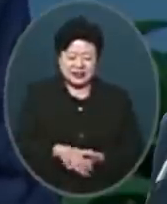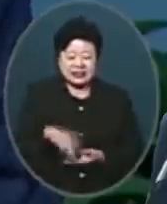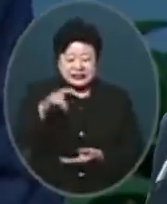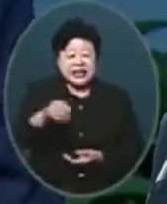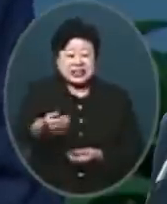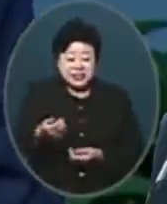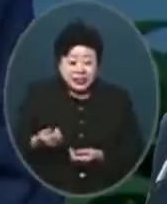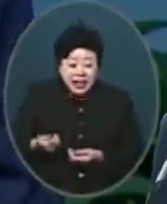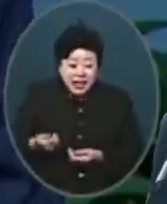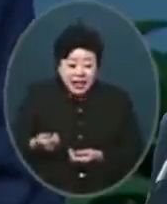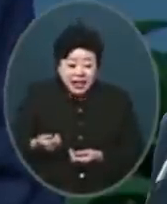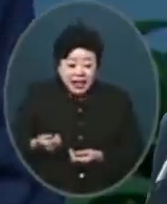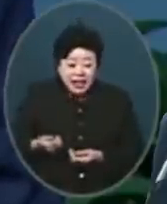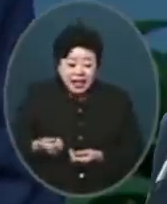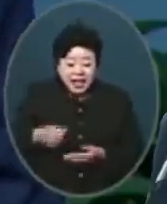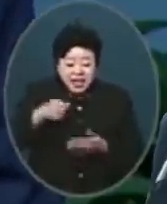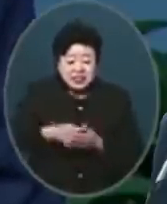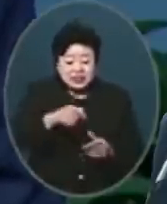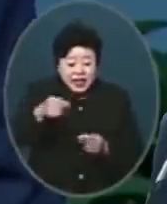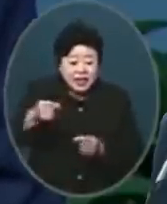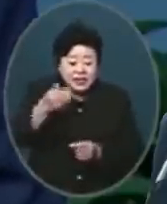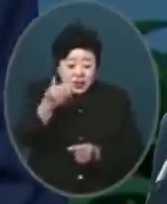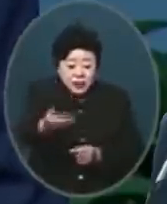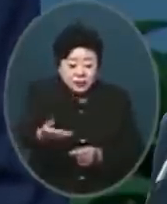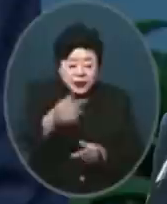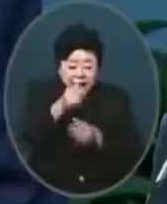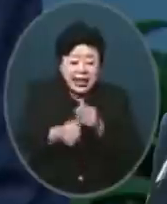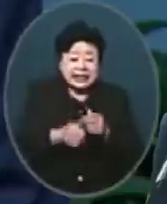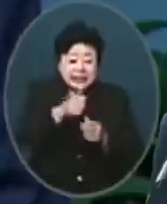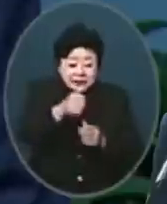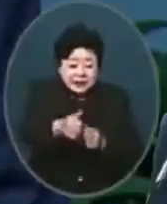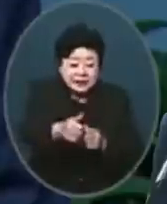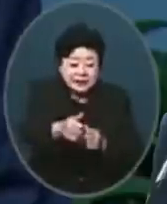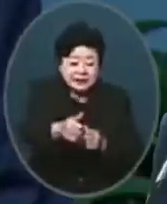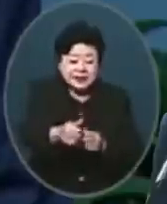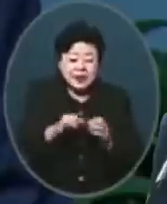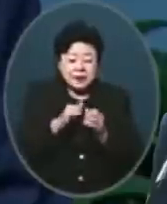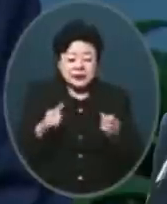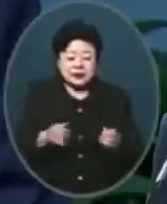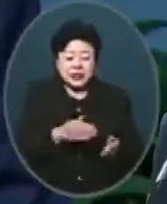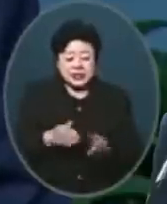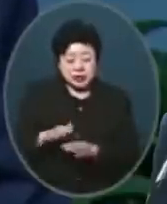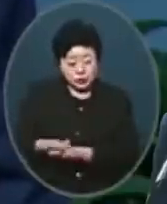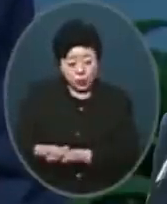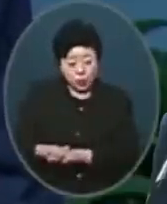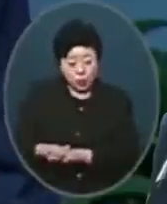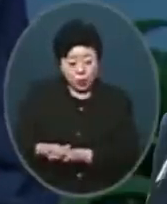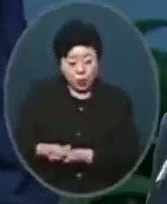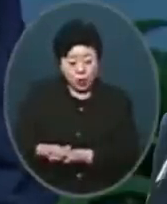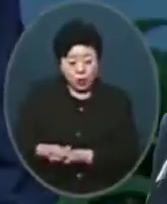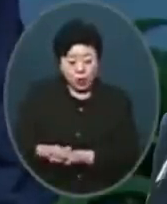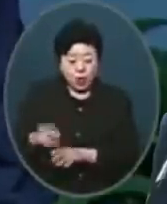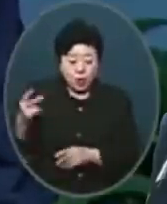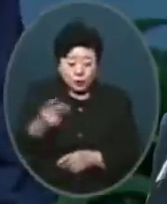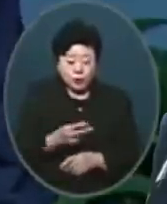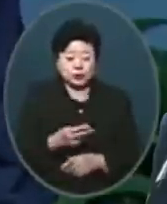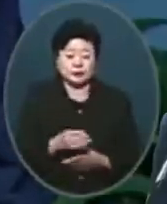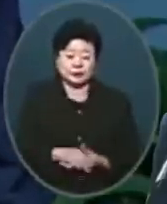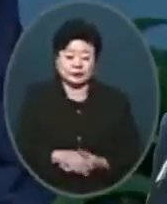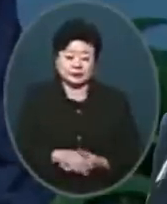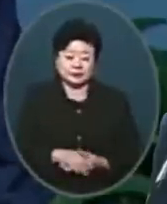창세 전에 선택을 한 여러분을 하나님이 하나님 백성으로 예정을 했어. 그러니